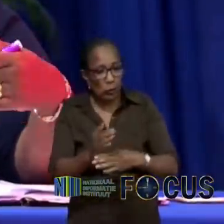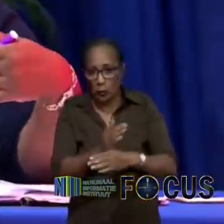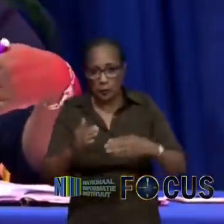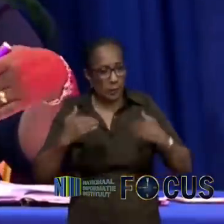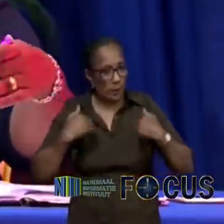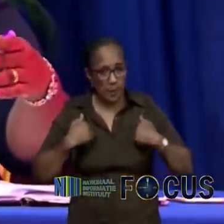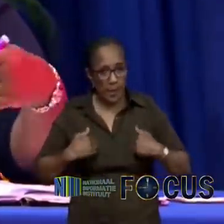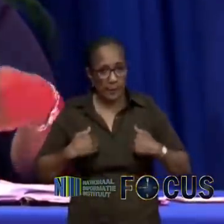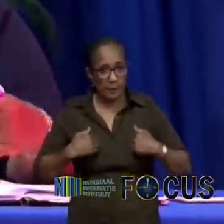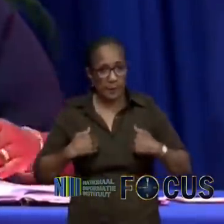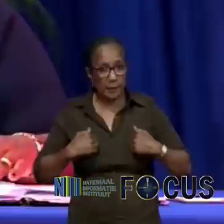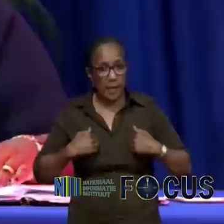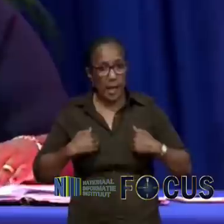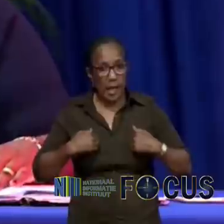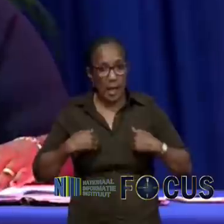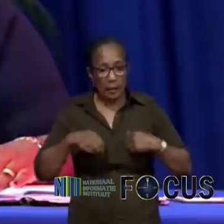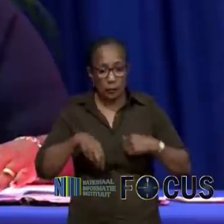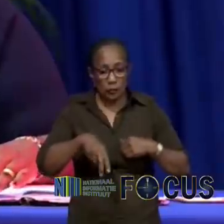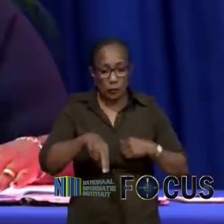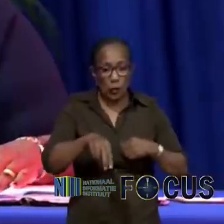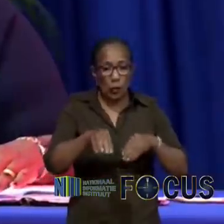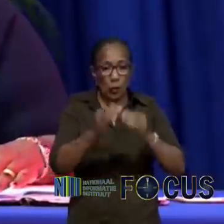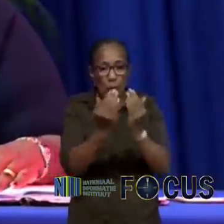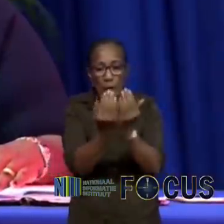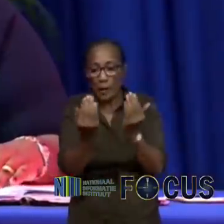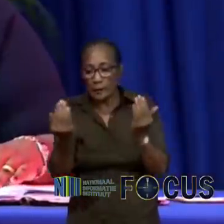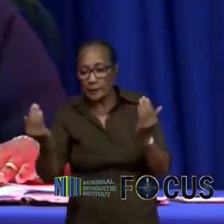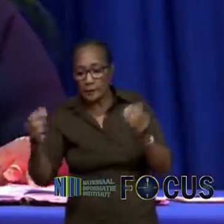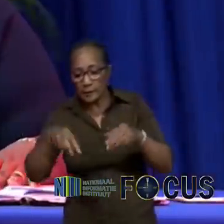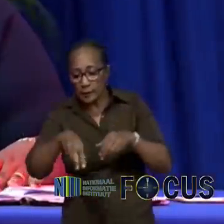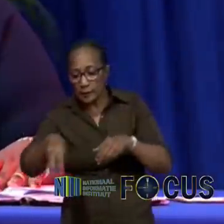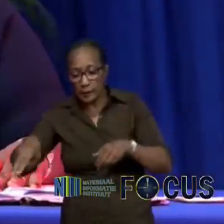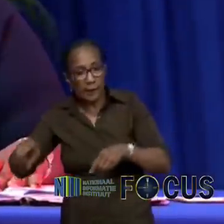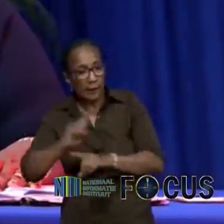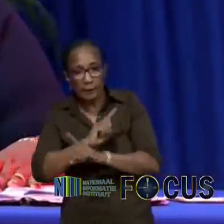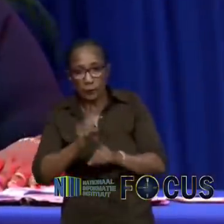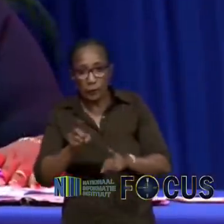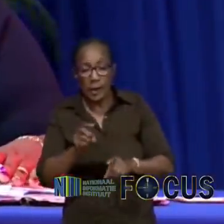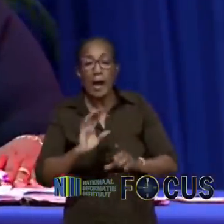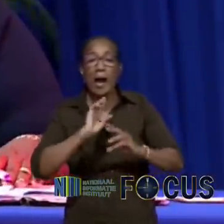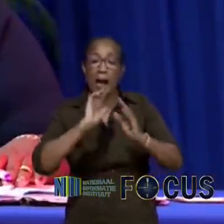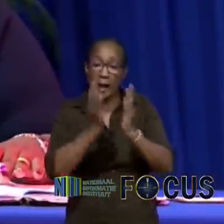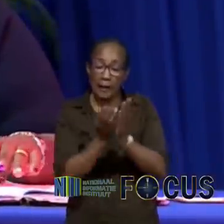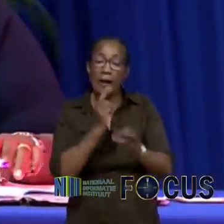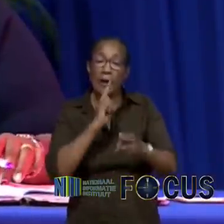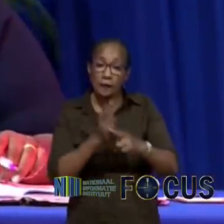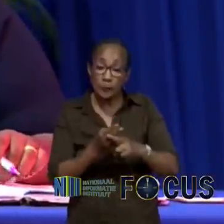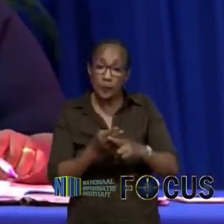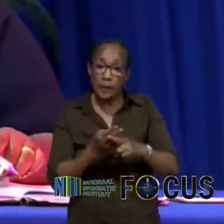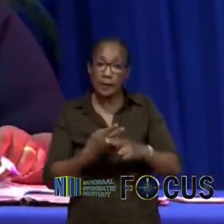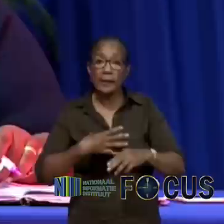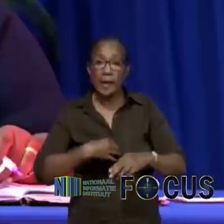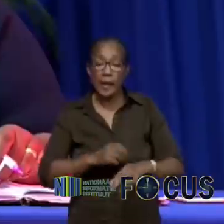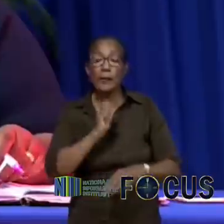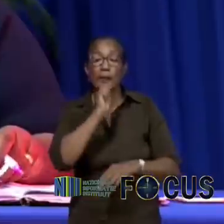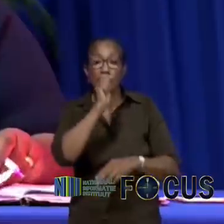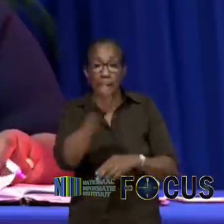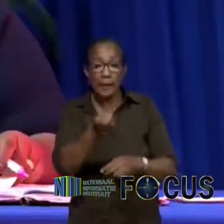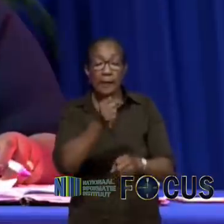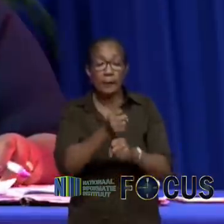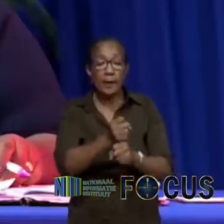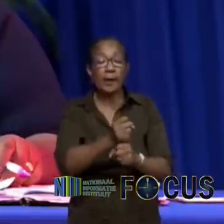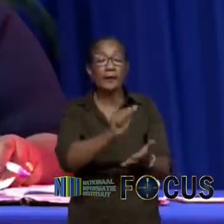mensen wanneer ze langs de rekken lopen. Al deze punten, al deze afspraken hebben wij dus in een